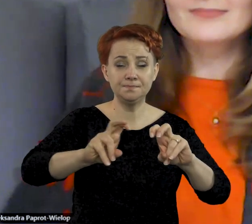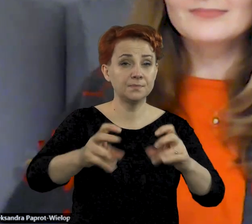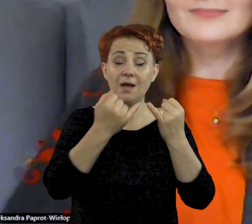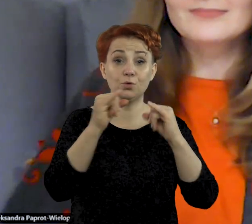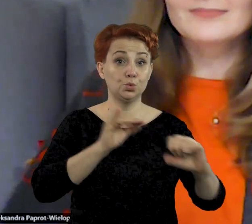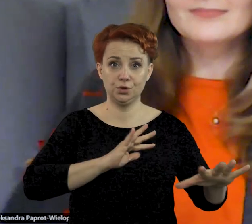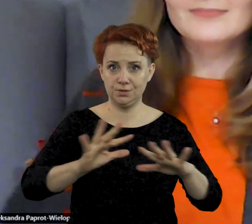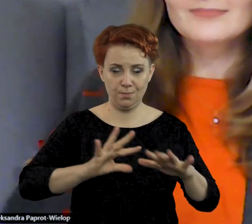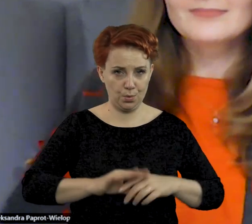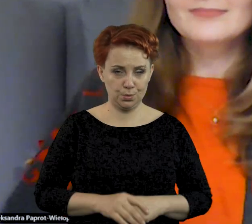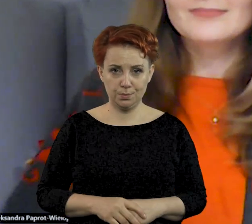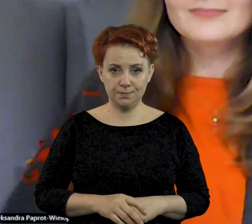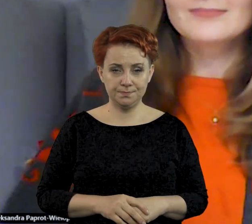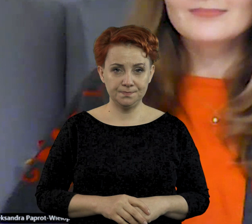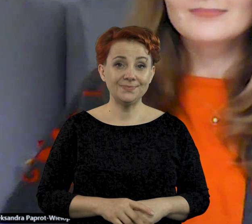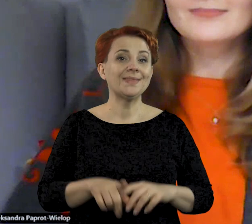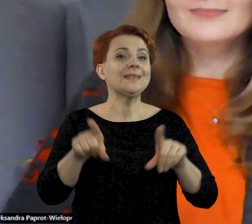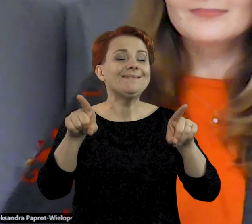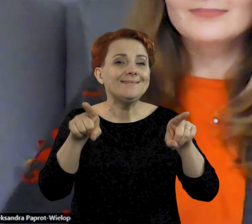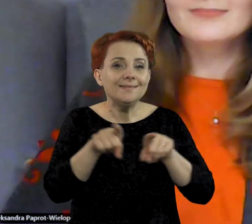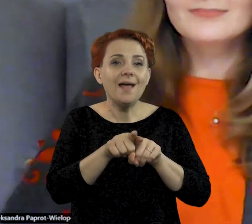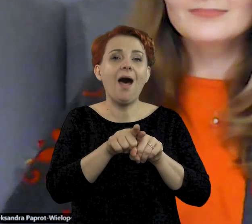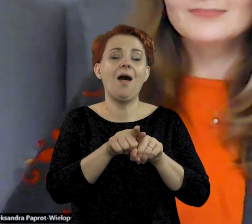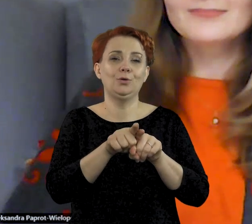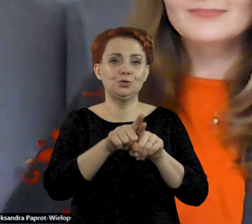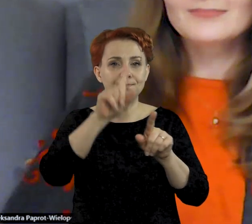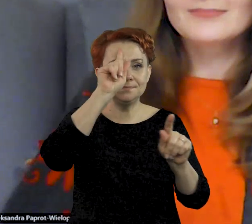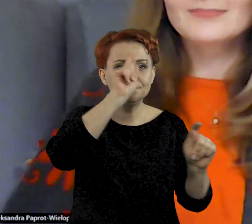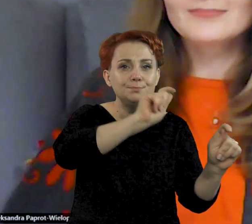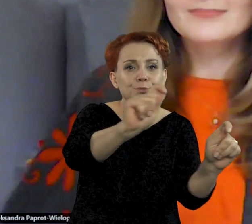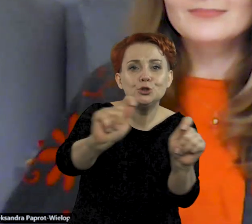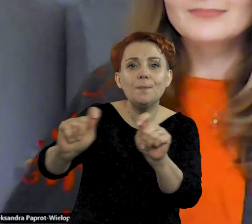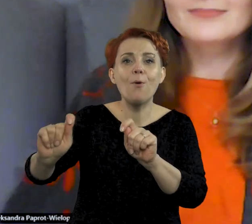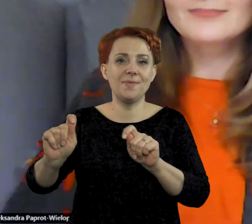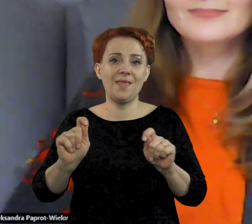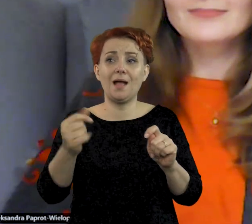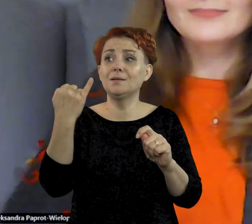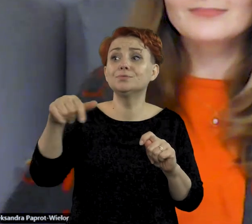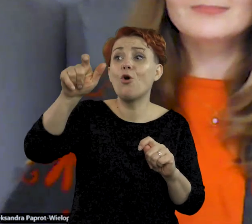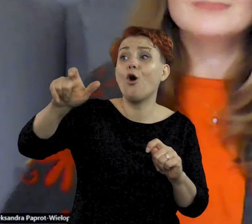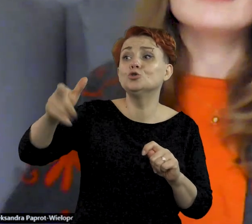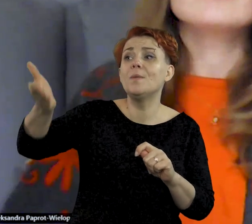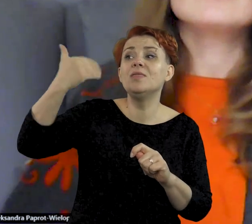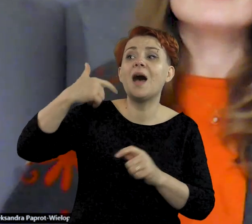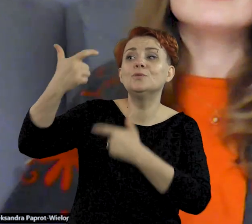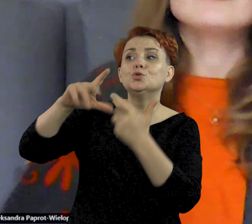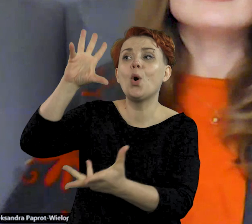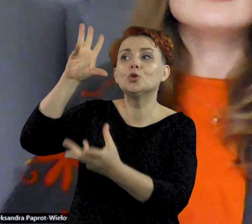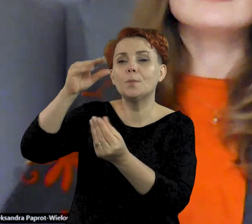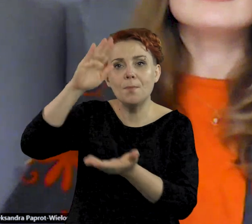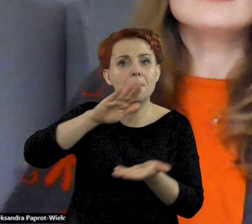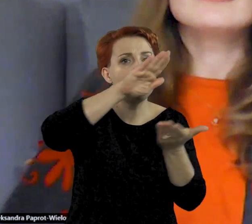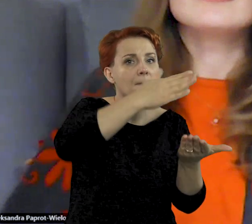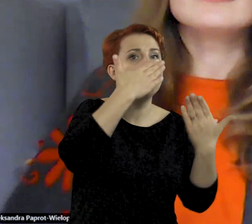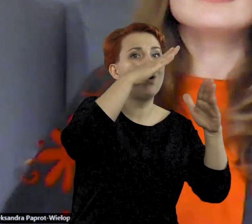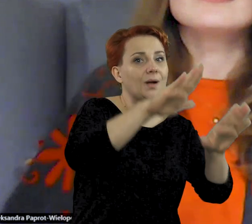wymiary, także wymiary związane z przypominaniem dorobku różnych postaci, tak na przykład